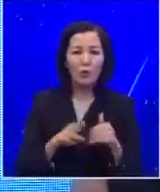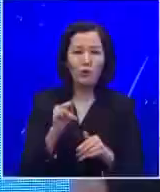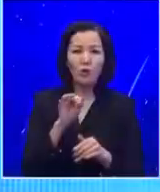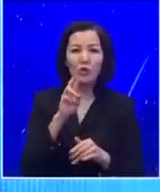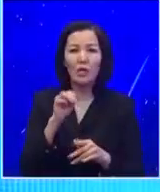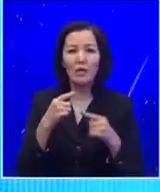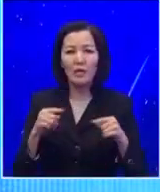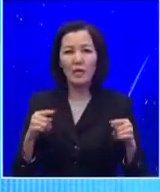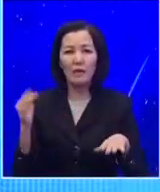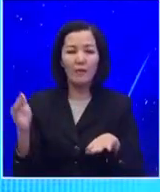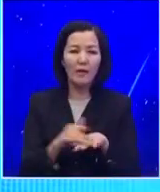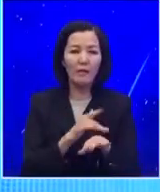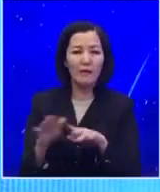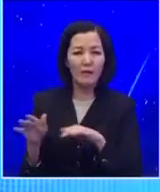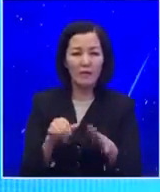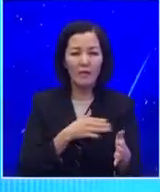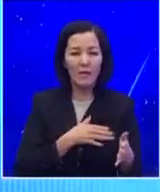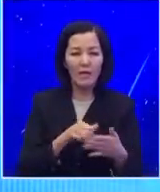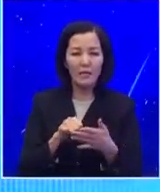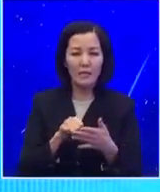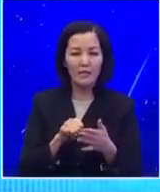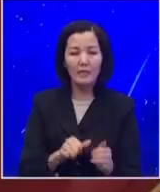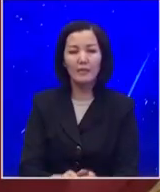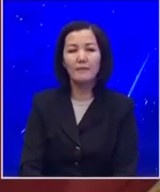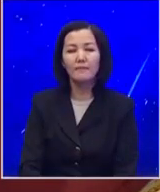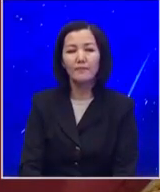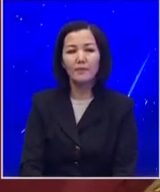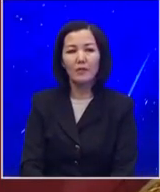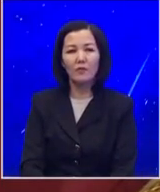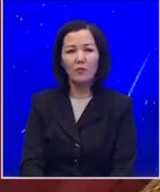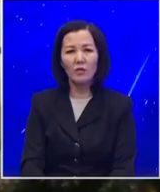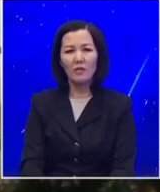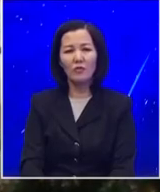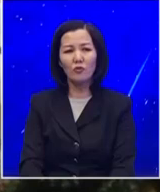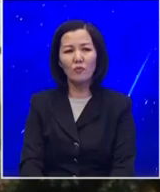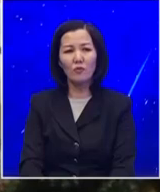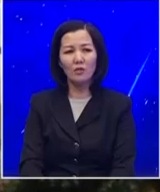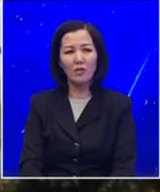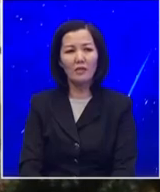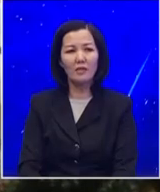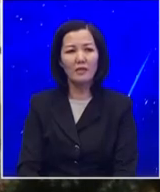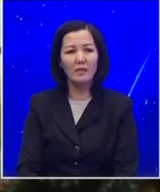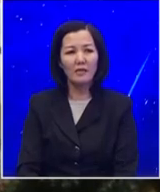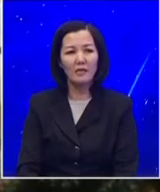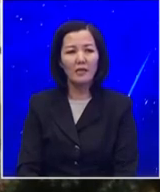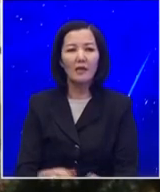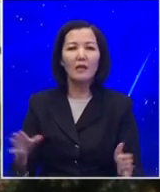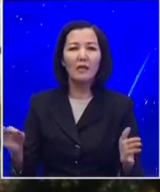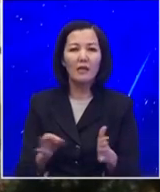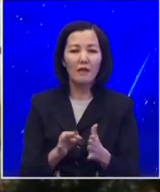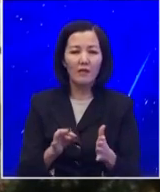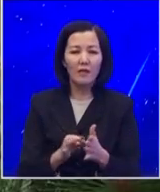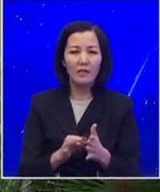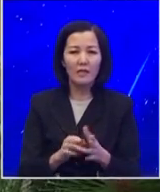чак-чак и различные благотворительные акции. Главная цель данного мероприятия – это,